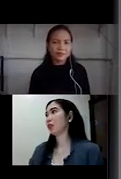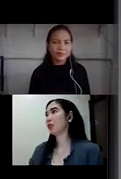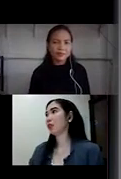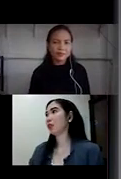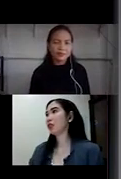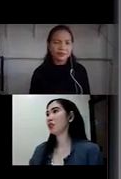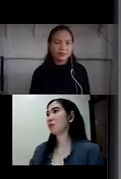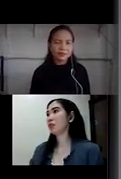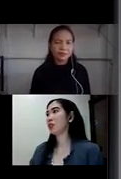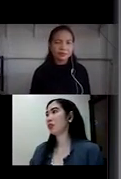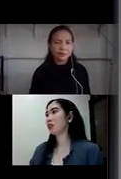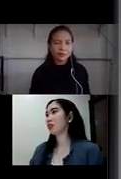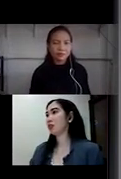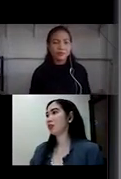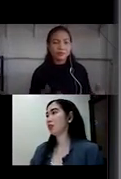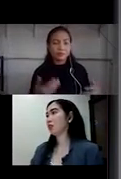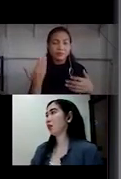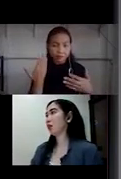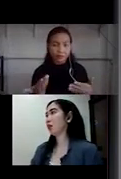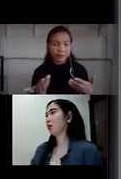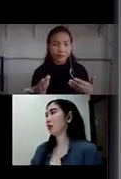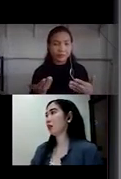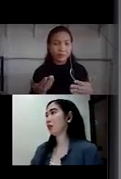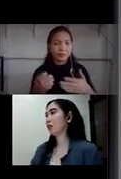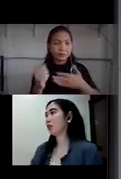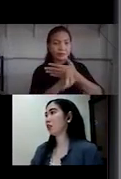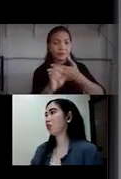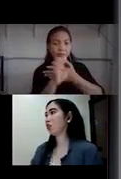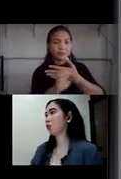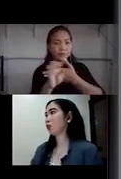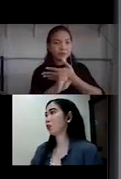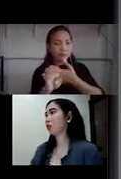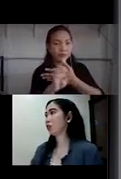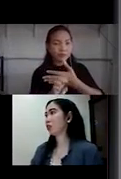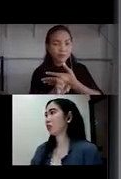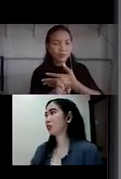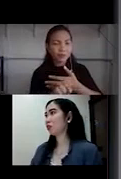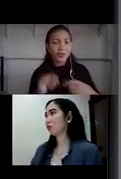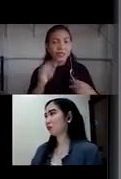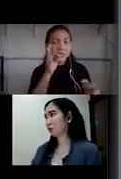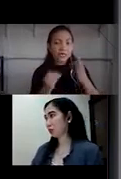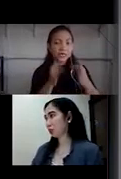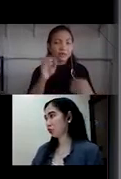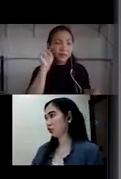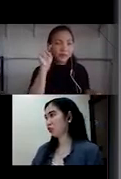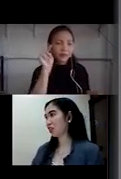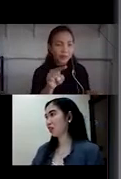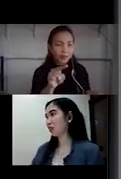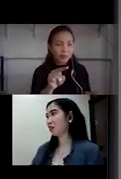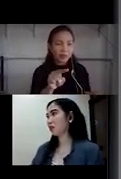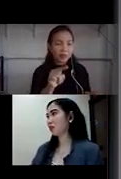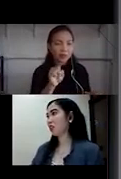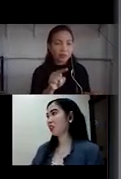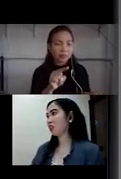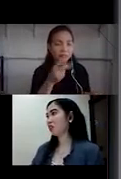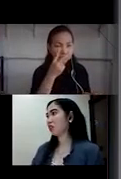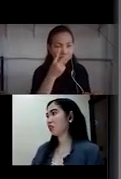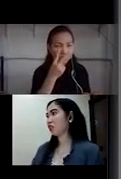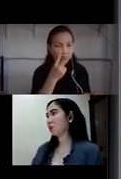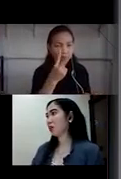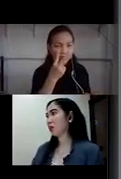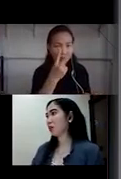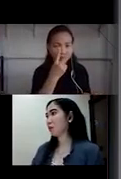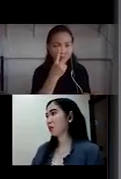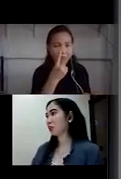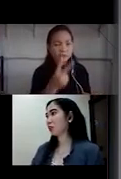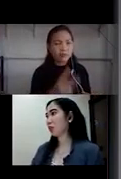Yan. So, this is my email. And pag clinic nyo po ito, yung picture nyo dyan, makikita nyo dito